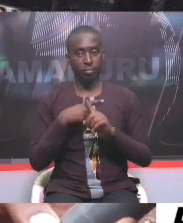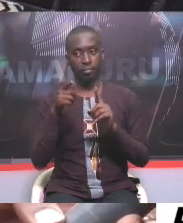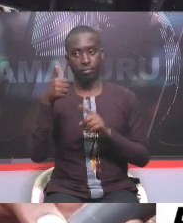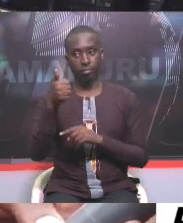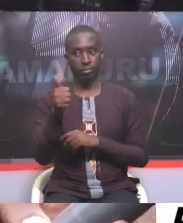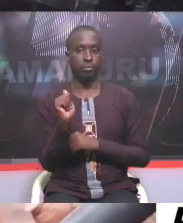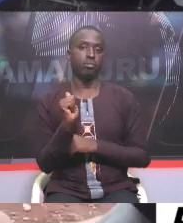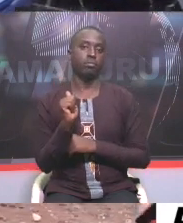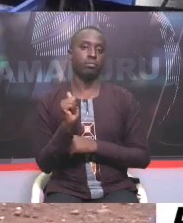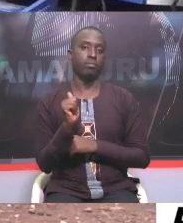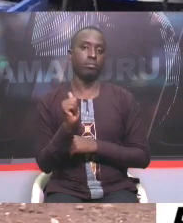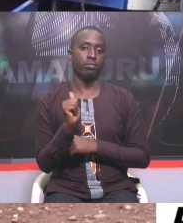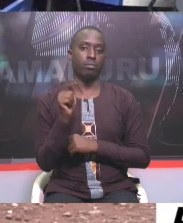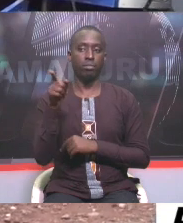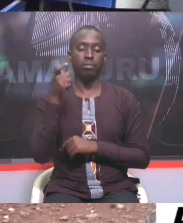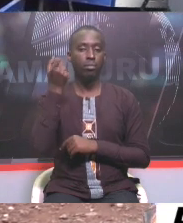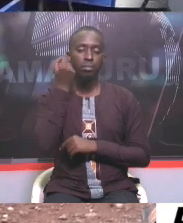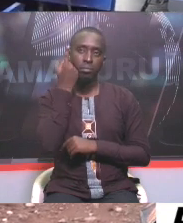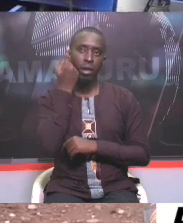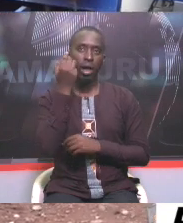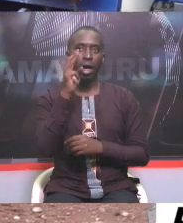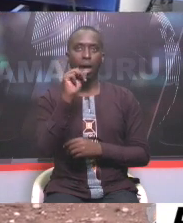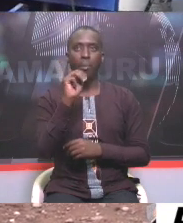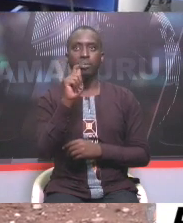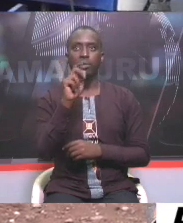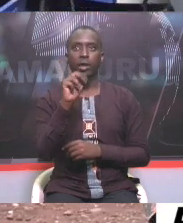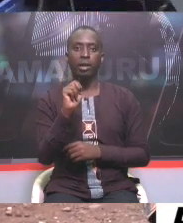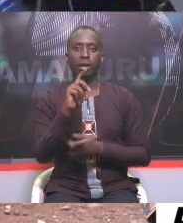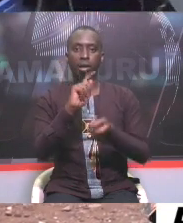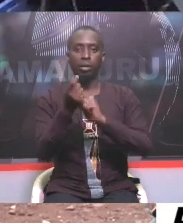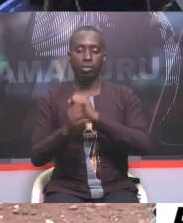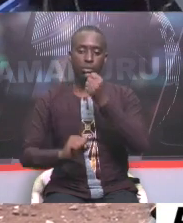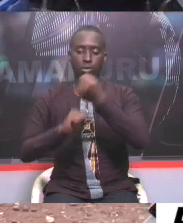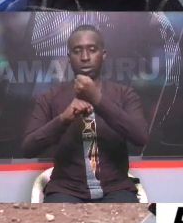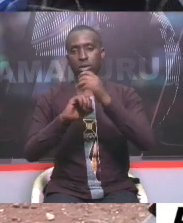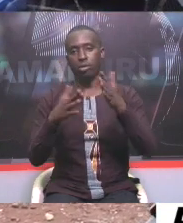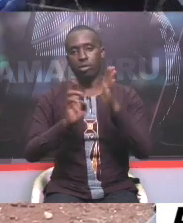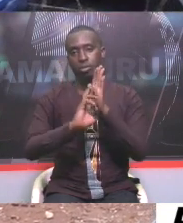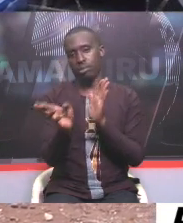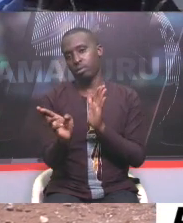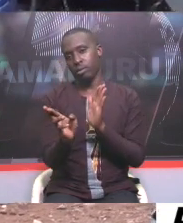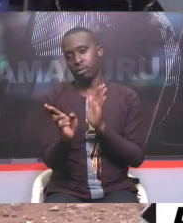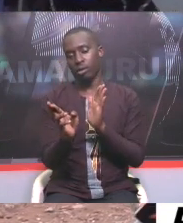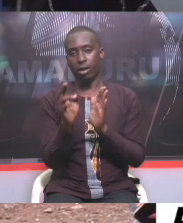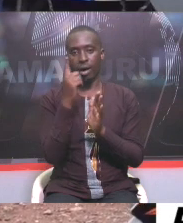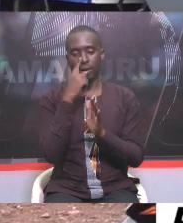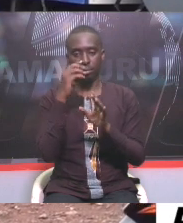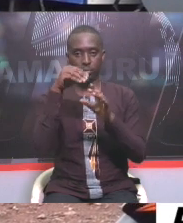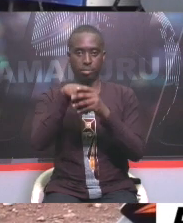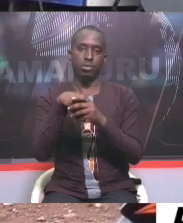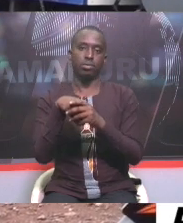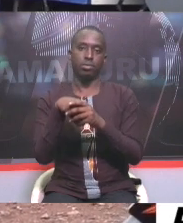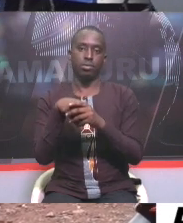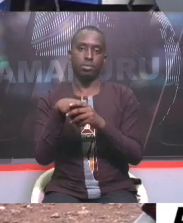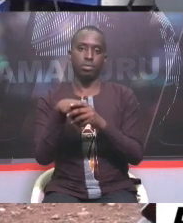we akaba yumva ko wenda MTN ishobora kumubera nk'umwunganizi cyangwa kumuhagararira kandi